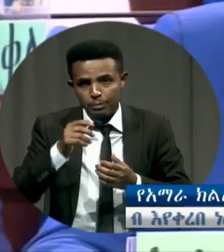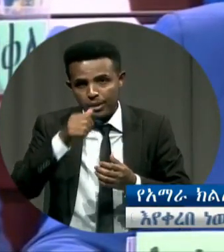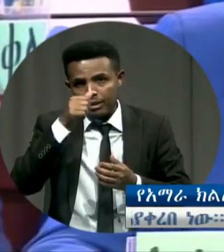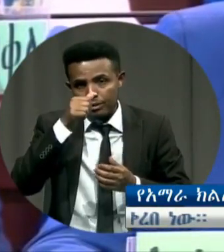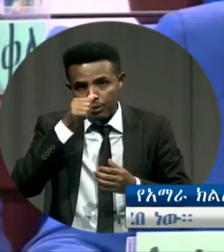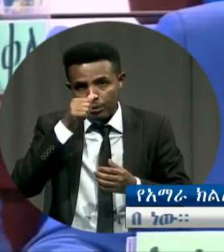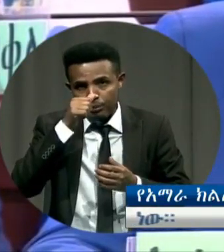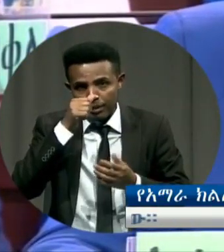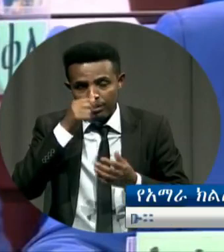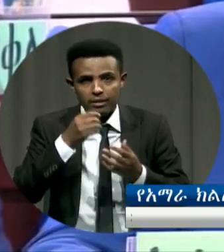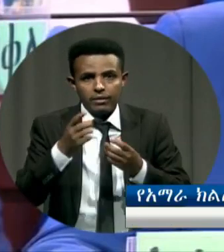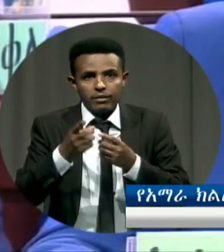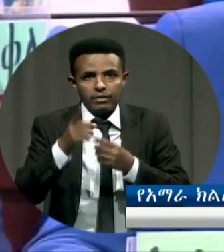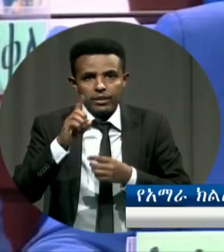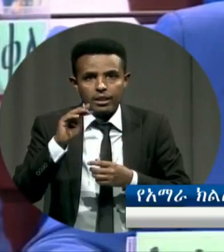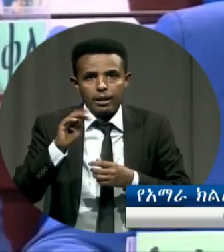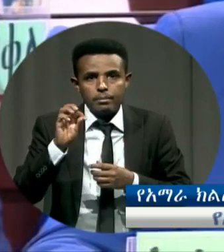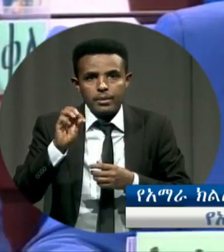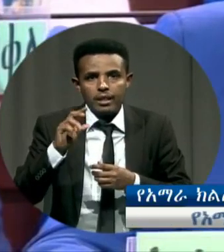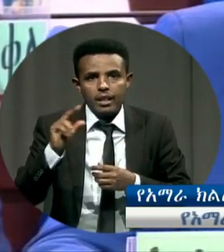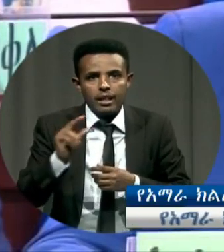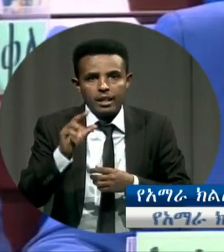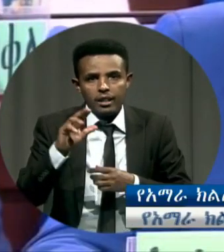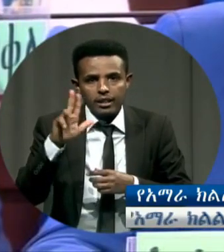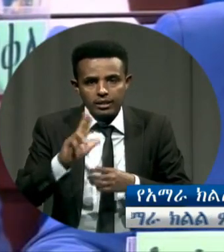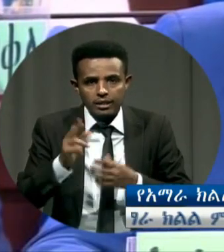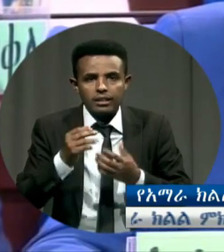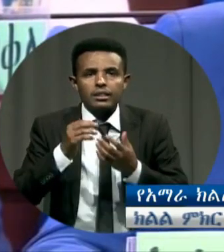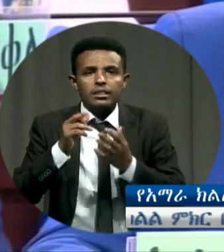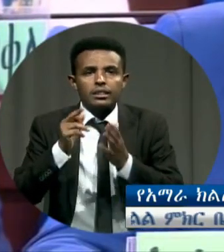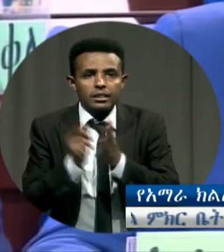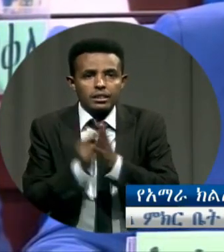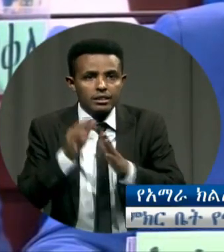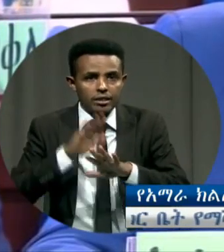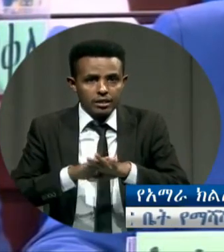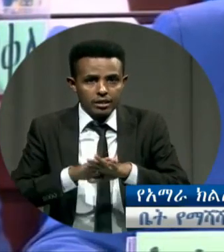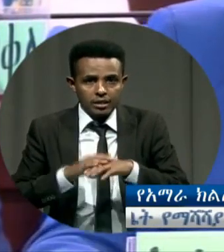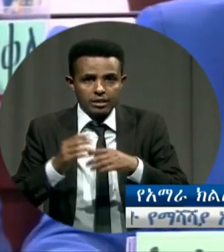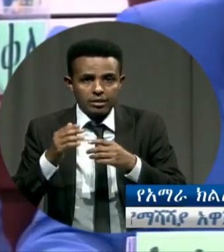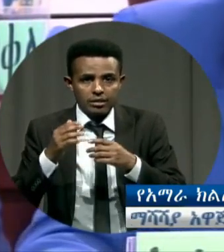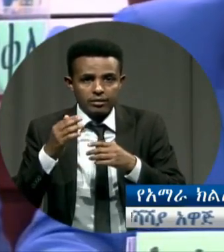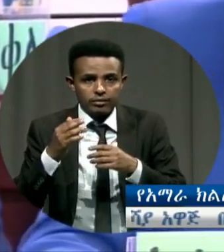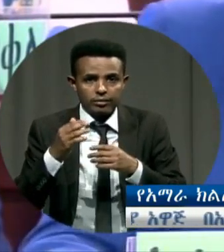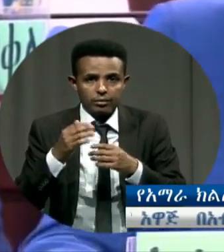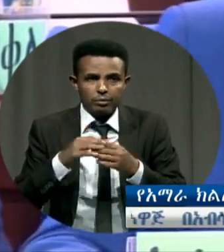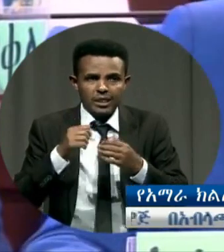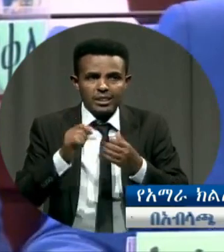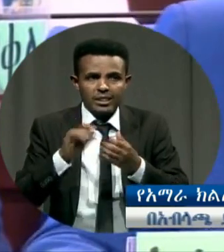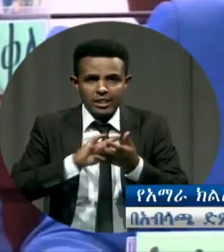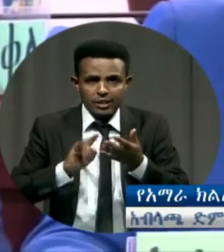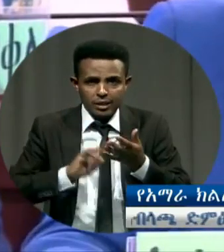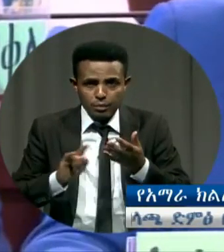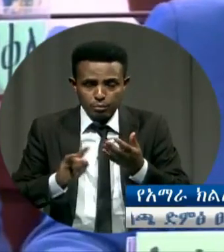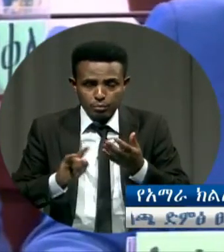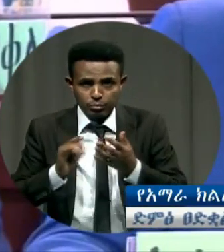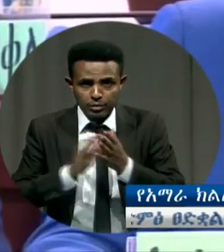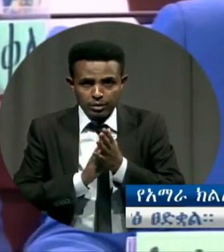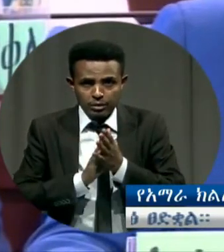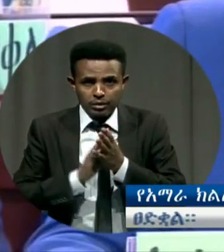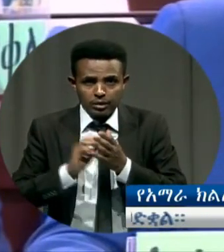ህግ የምዕራፍ 3 በአንቀጽ 483 እስከ 496 በተዘረዘሩ ድንጋጌዎች መሰረት በማድረግ